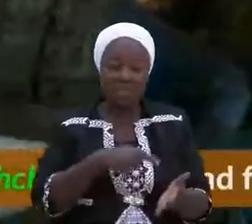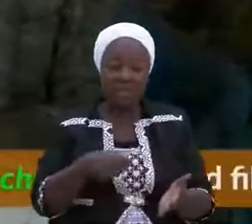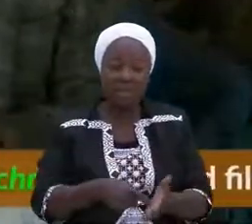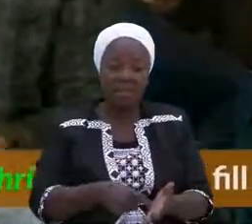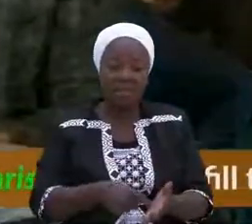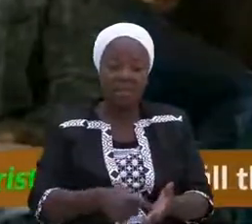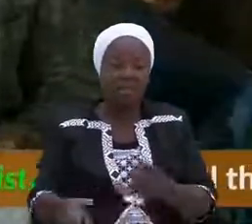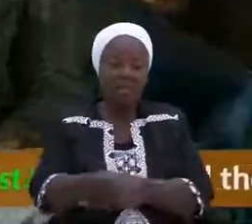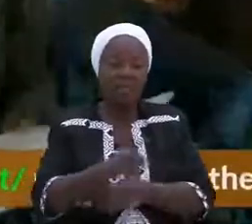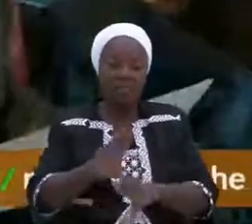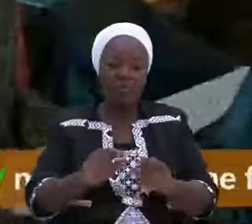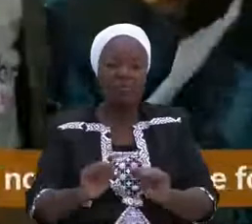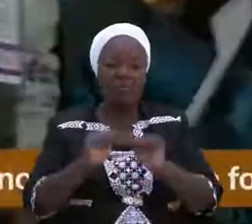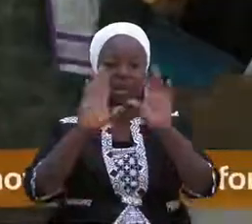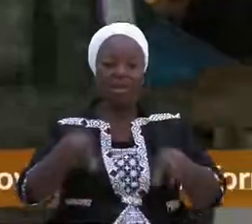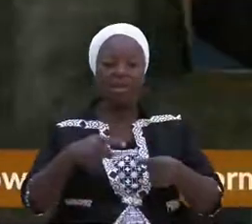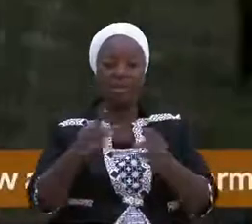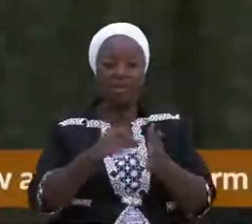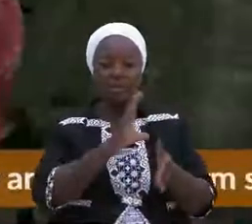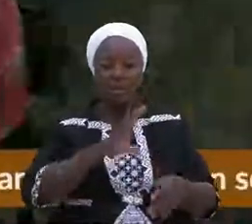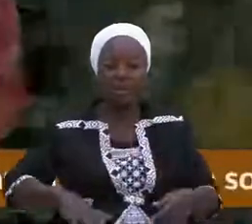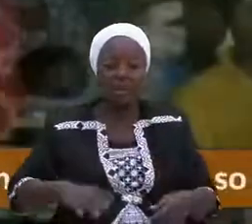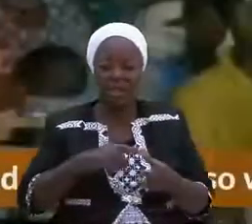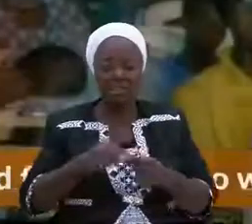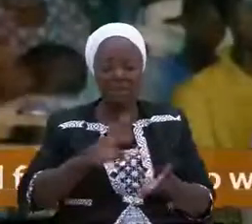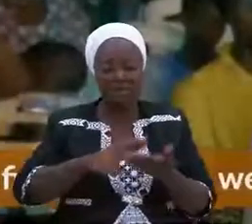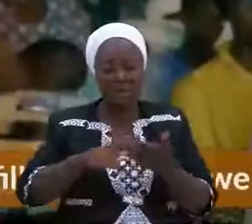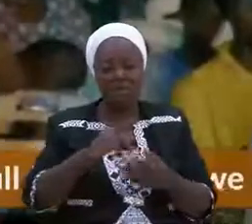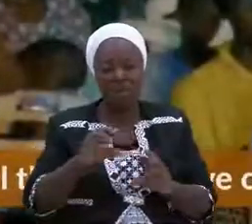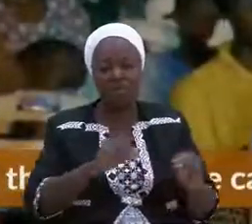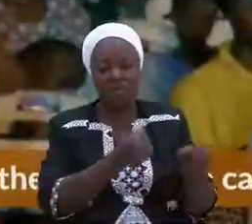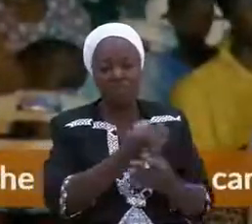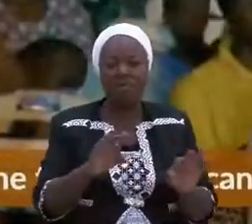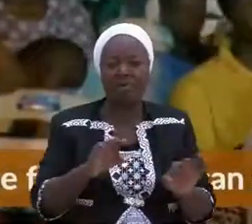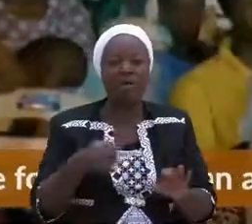que ce jour tu as donné ta vie à Christ. Tu as pardonné, tu as franchi.